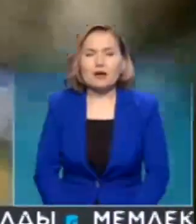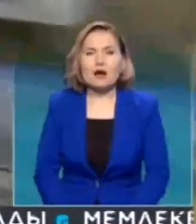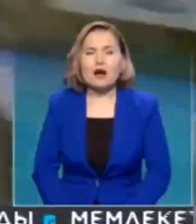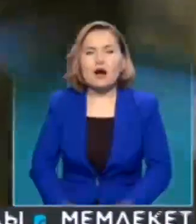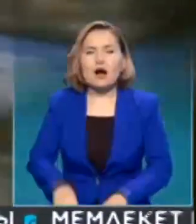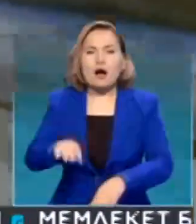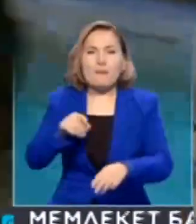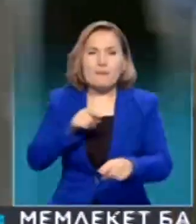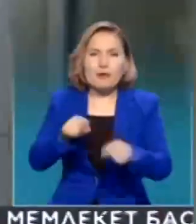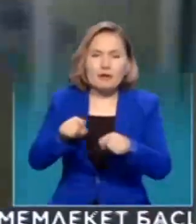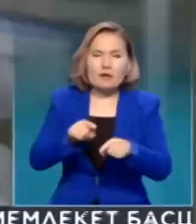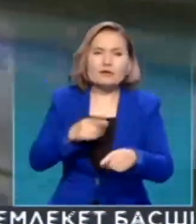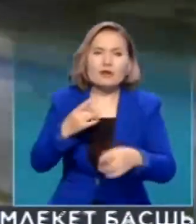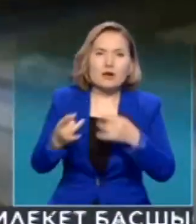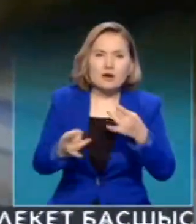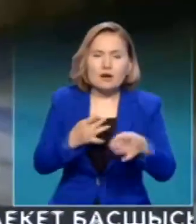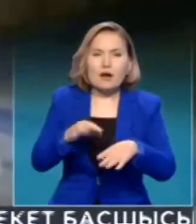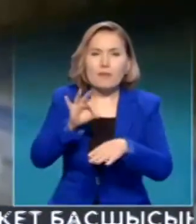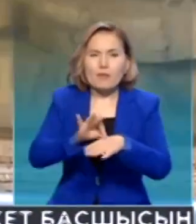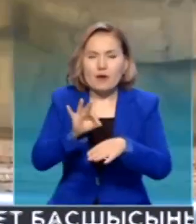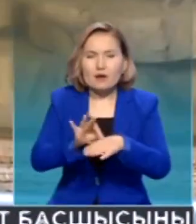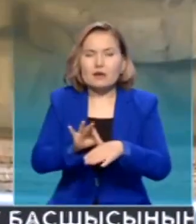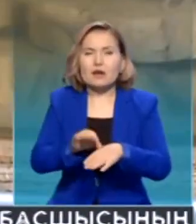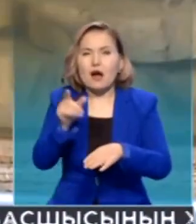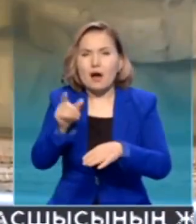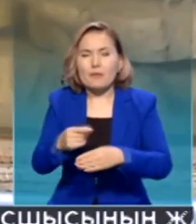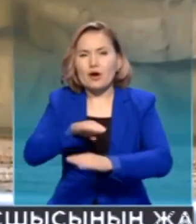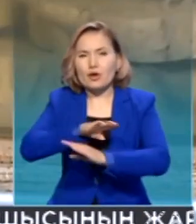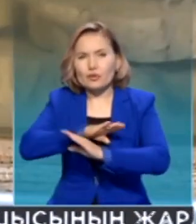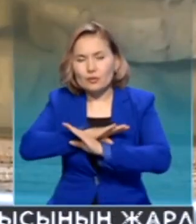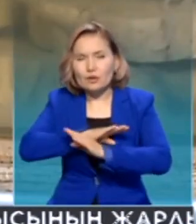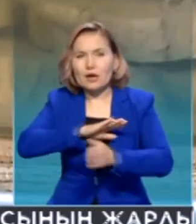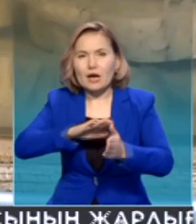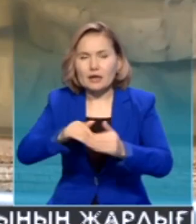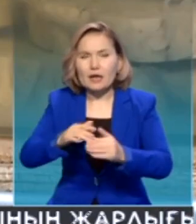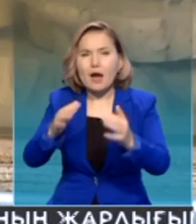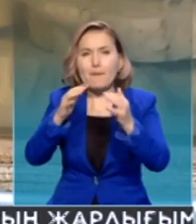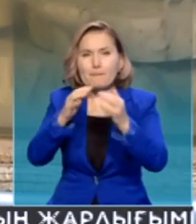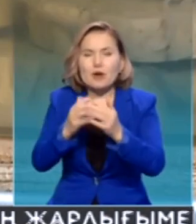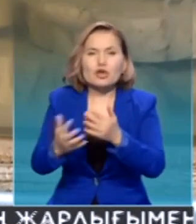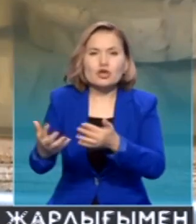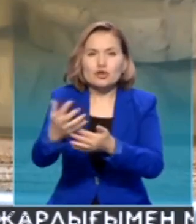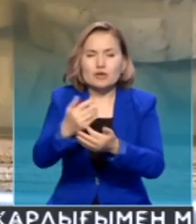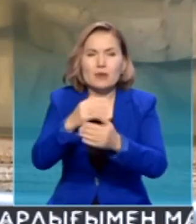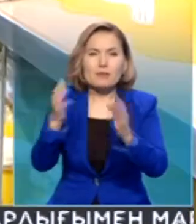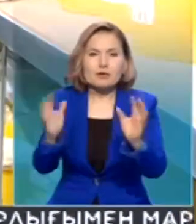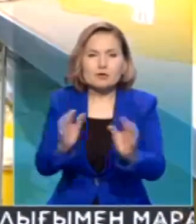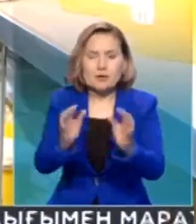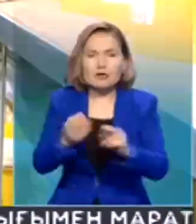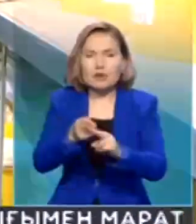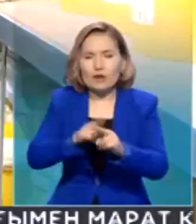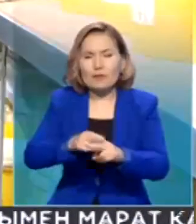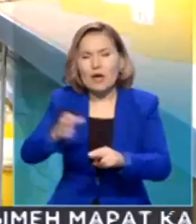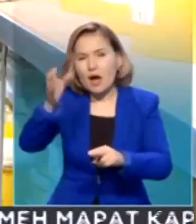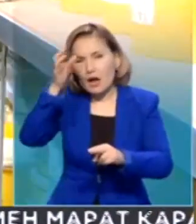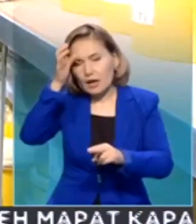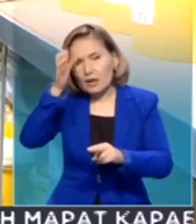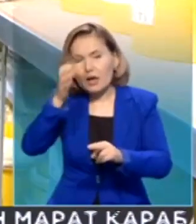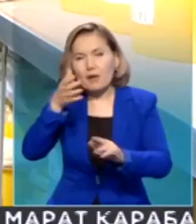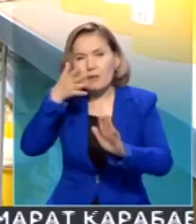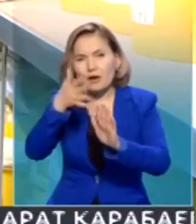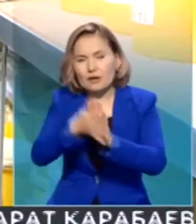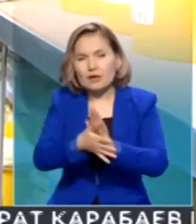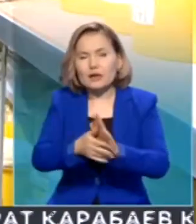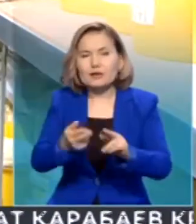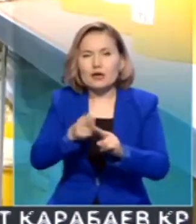шизофрения талмауруларынан күйзелістен көз жұмған Ұлыбританиялық азаматтардың басымы. Елдің невропатолог дәрігері Джон Карселис ғылыми зерттеулер үшін 8,5